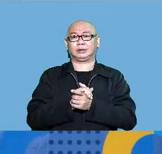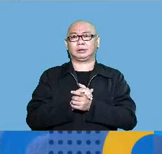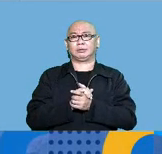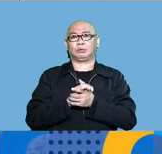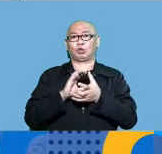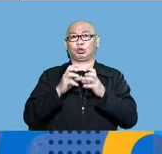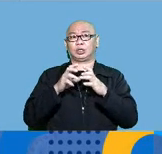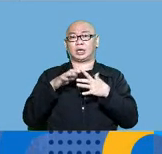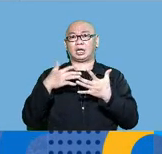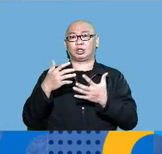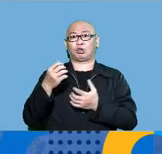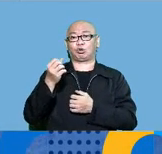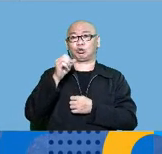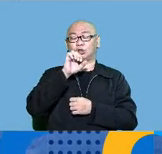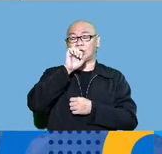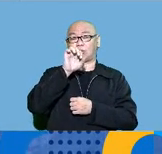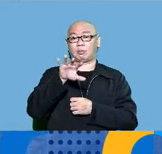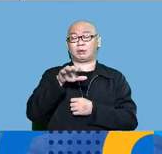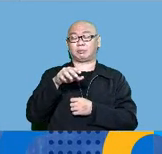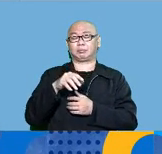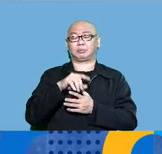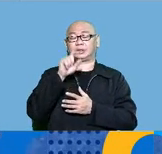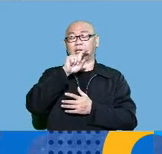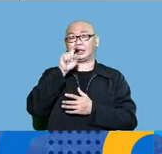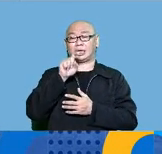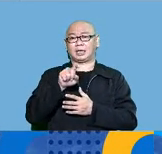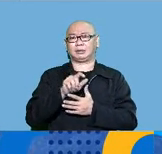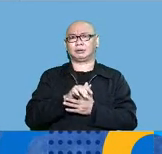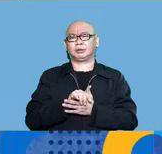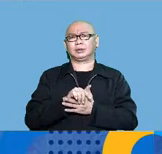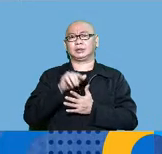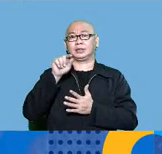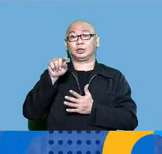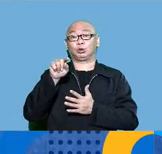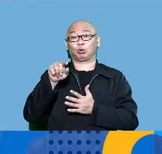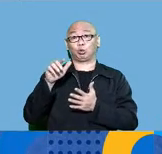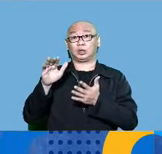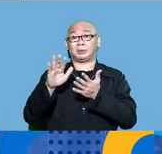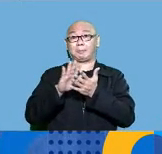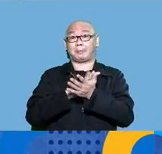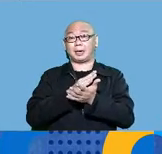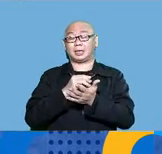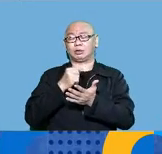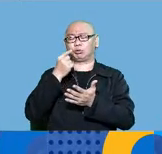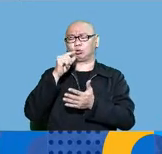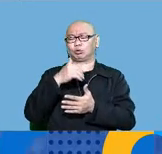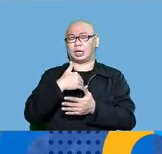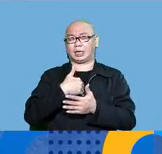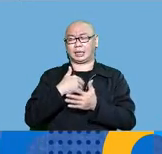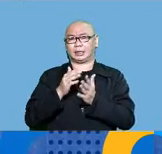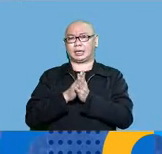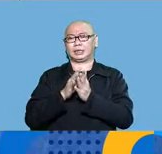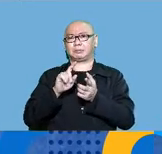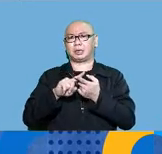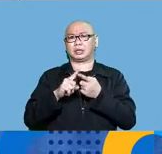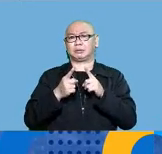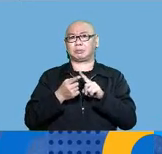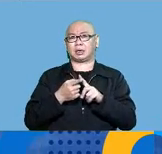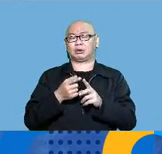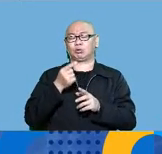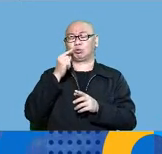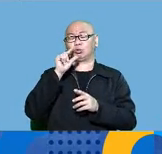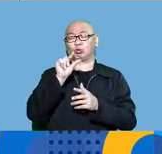proyek maupun jawaban pertanyaannya. Nah, disitulah kesempatan bagi saya dan kawan-kawan